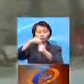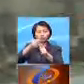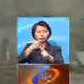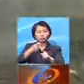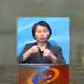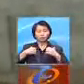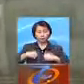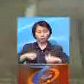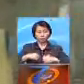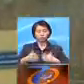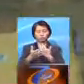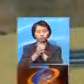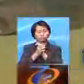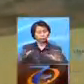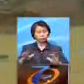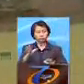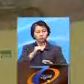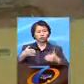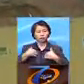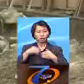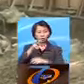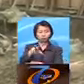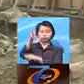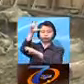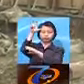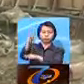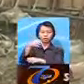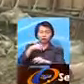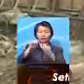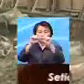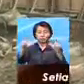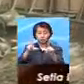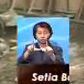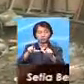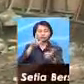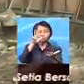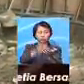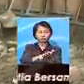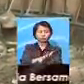segi pemakaian keselamatan selain menara kren yang mempunyai sijil yang sah.